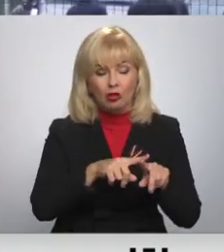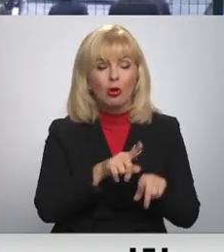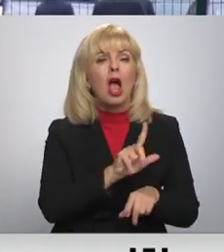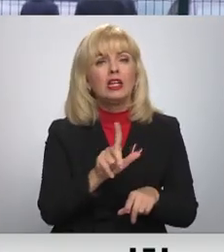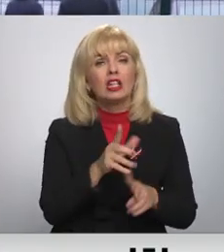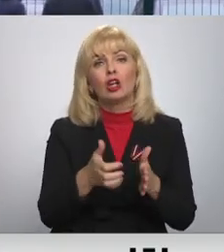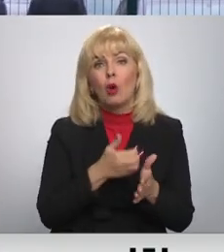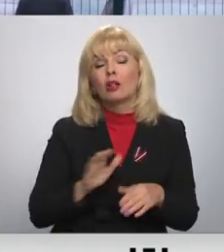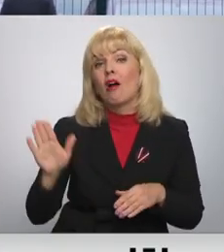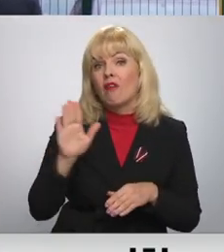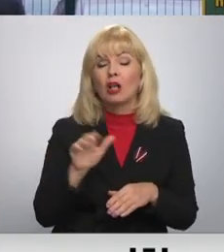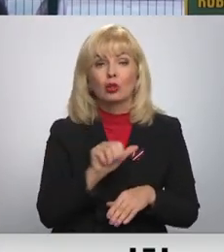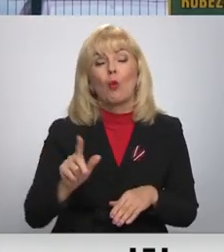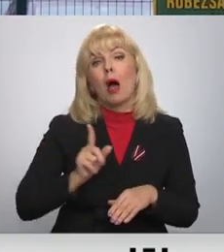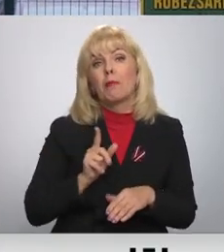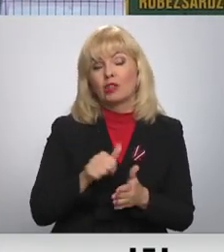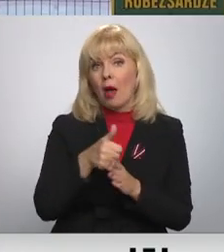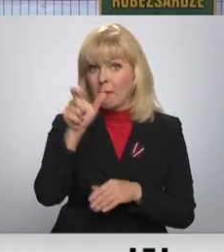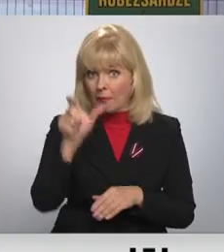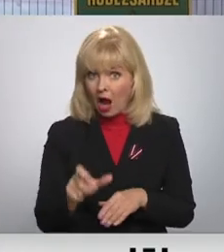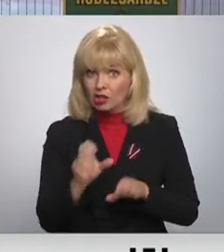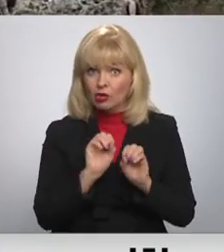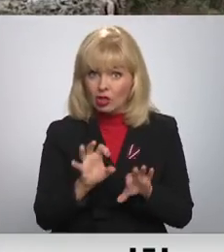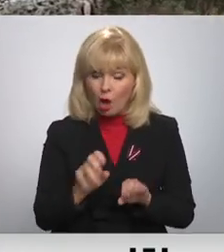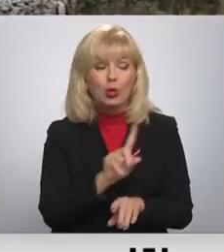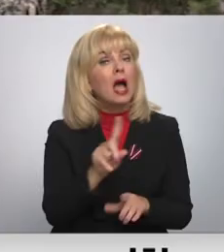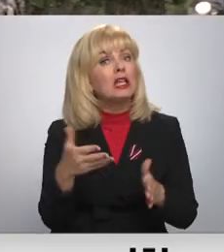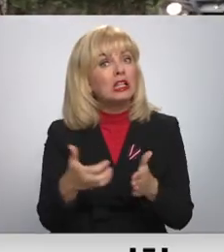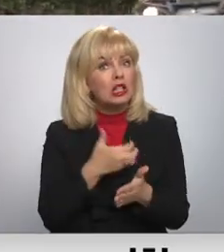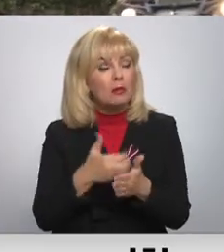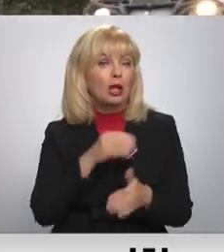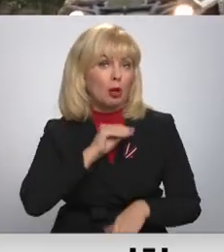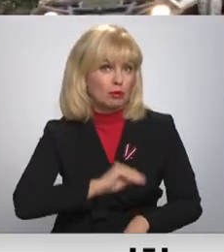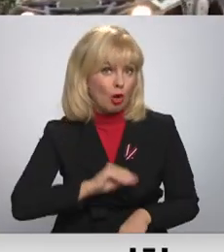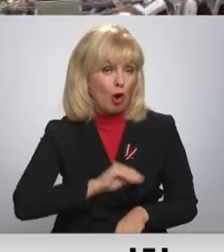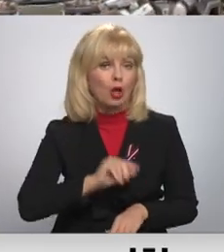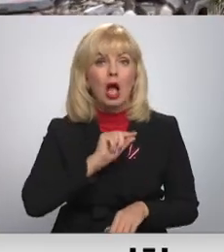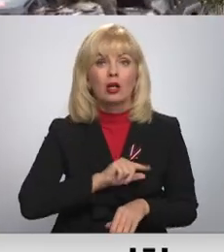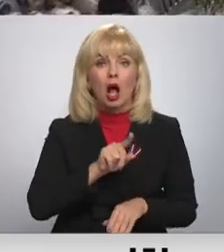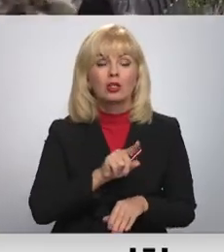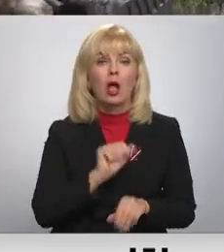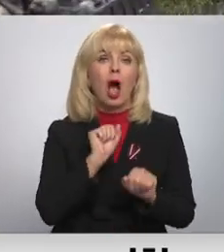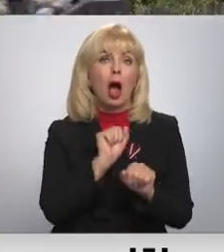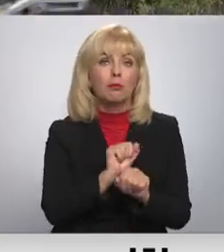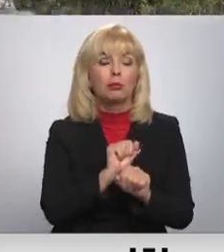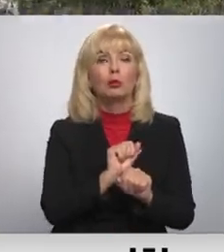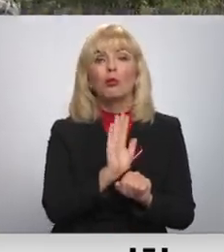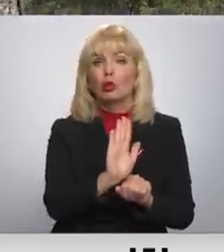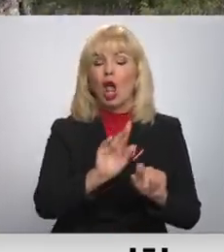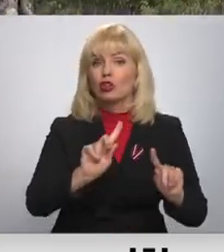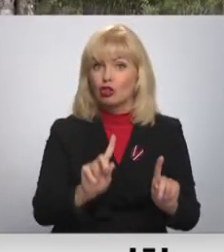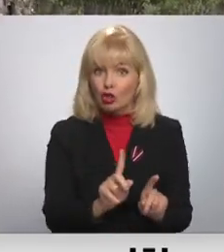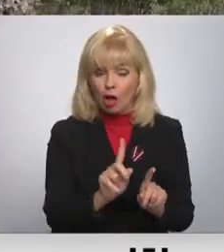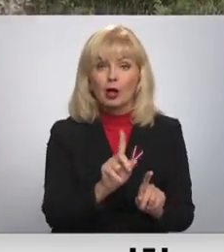netrūkst, bet Valsts robežsardzes pārstāvis uzsver, ka pirmkārt tiek izmantoti psiholoģiska rakstura apturēšanas paņēmieni.